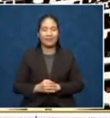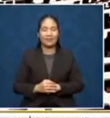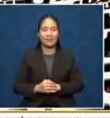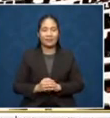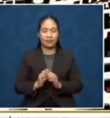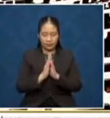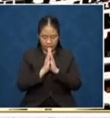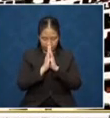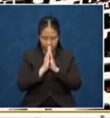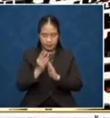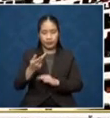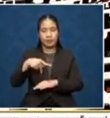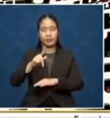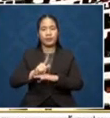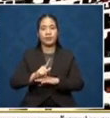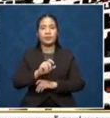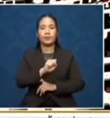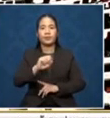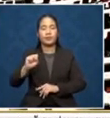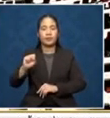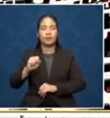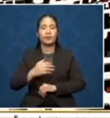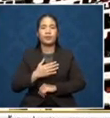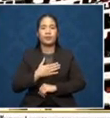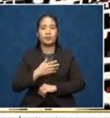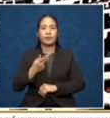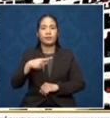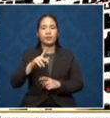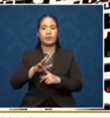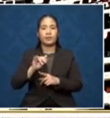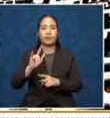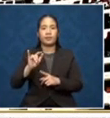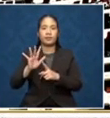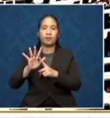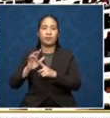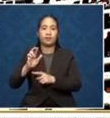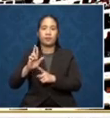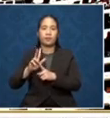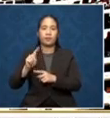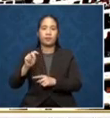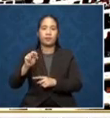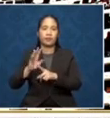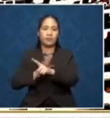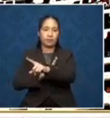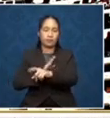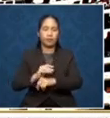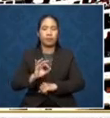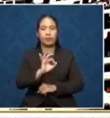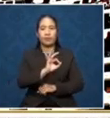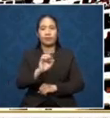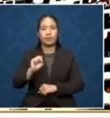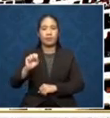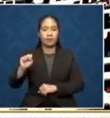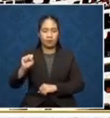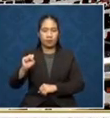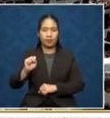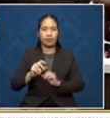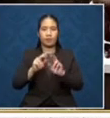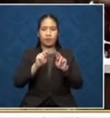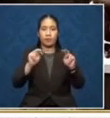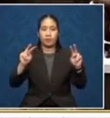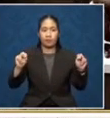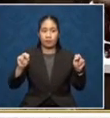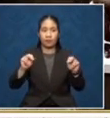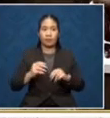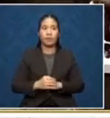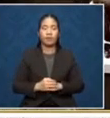เรียนประธานสภาที่เคารพดิฉันปัญญรัตน์นันทภูสิตานนท์สมาชิกสภาผู้แทนราษฎรเขต 2จังหวัดนนทบุรีพรค